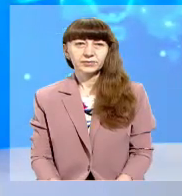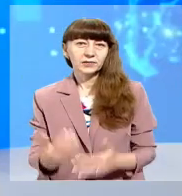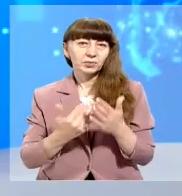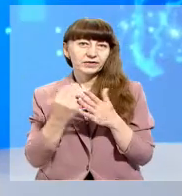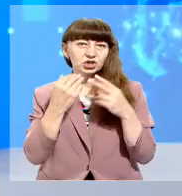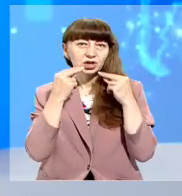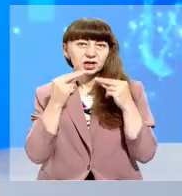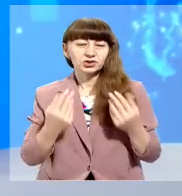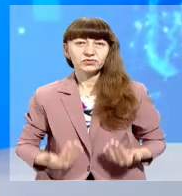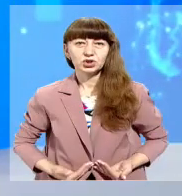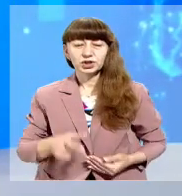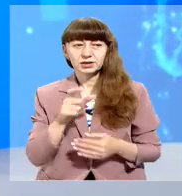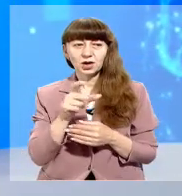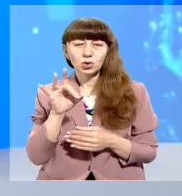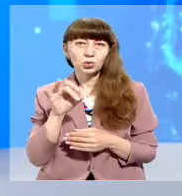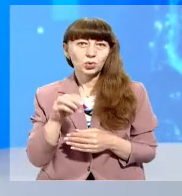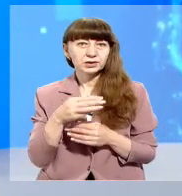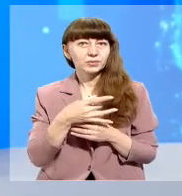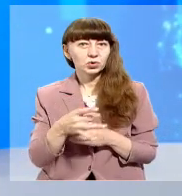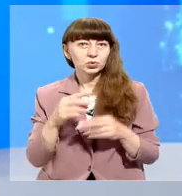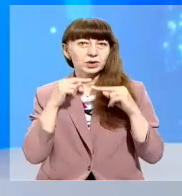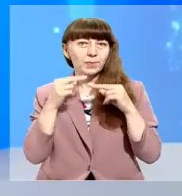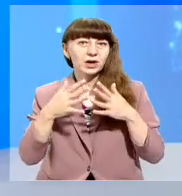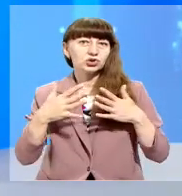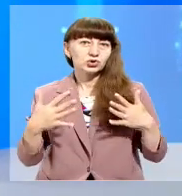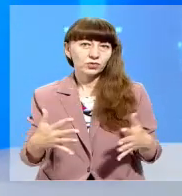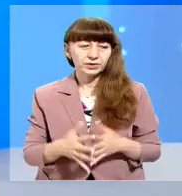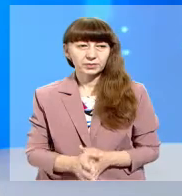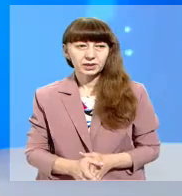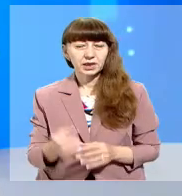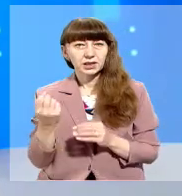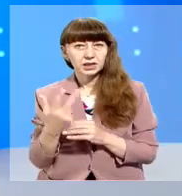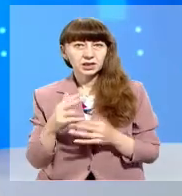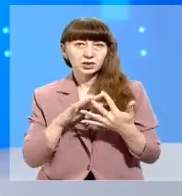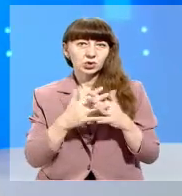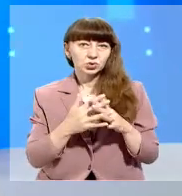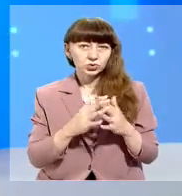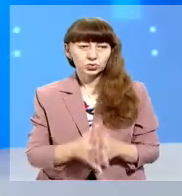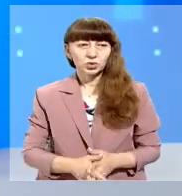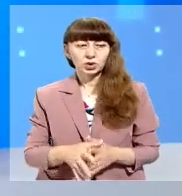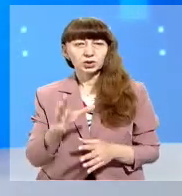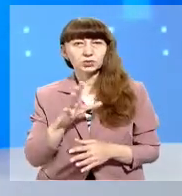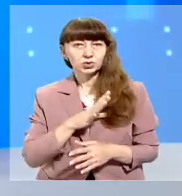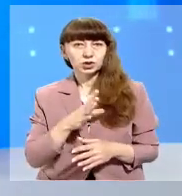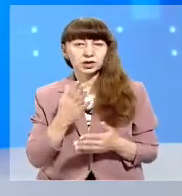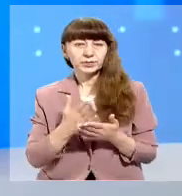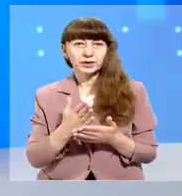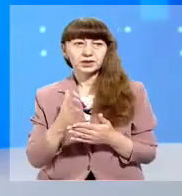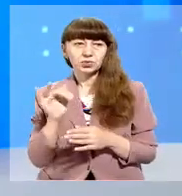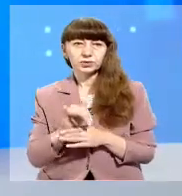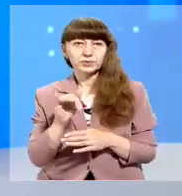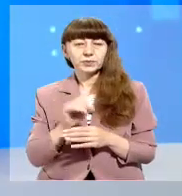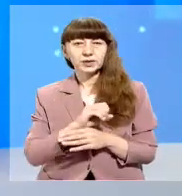Повышению качества жизни сельчан в Ауликольском районе уделяют особое внимание. В 13 населенных пунктах уже имеется